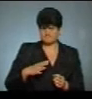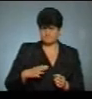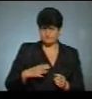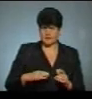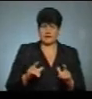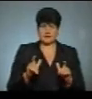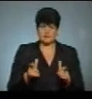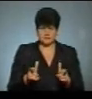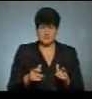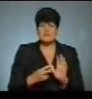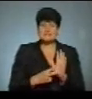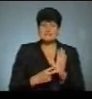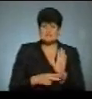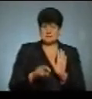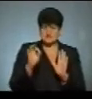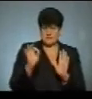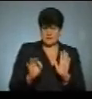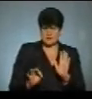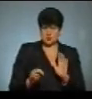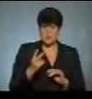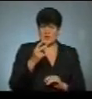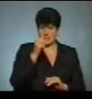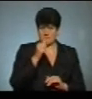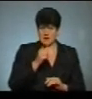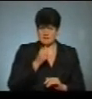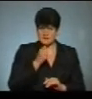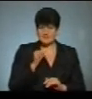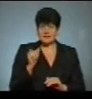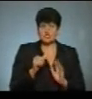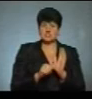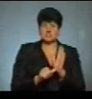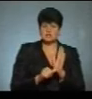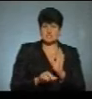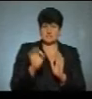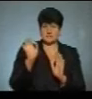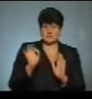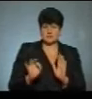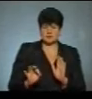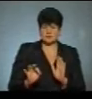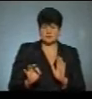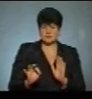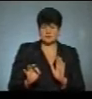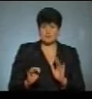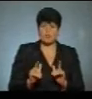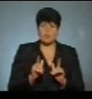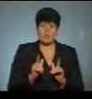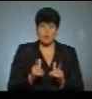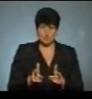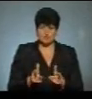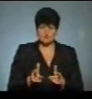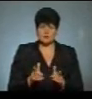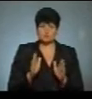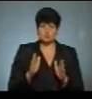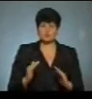карантин. 70% на 2 місяці. І 60% тільки погоджуються